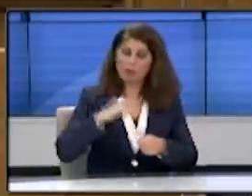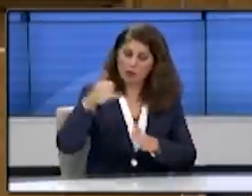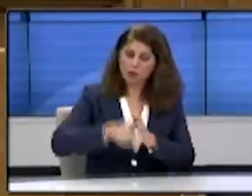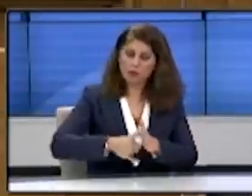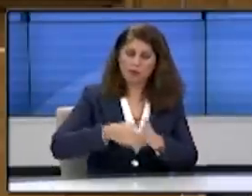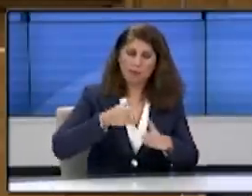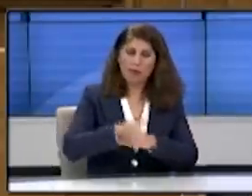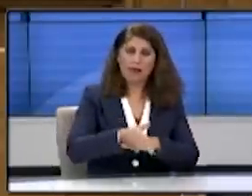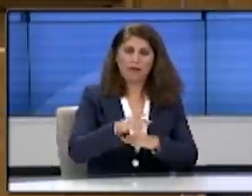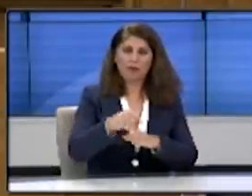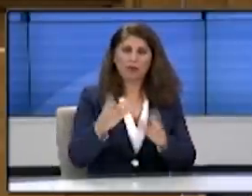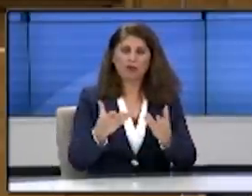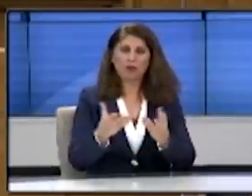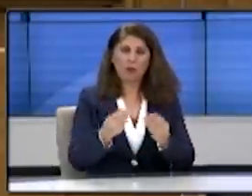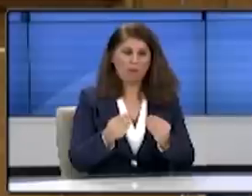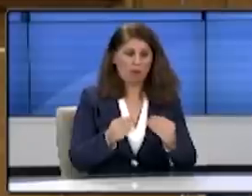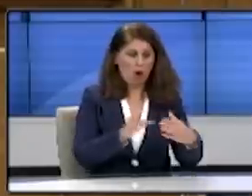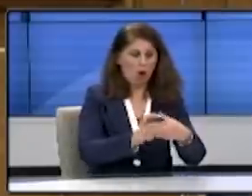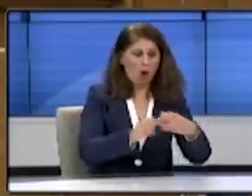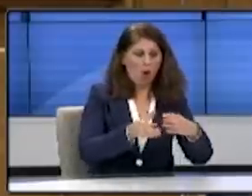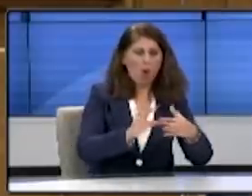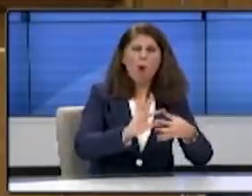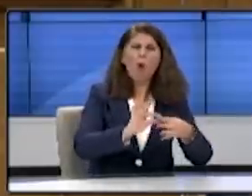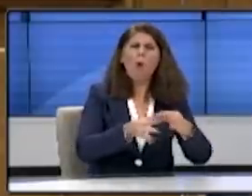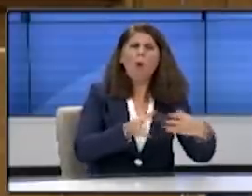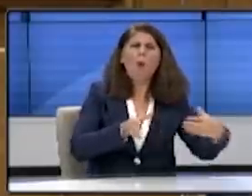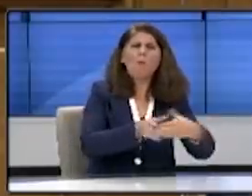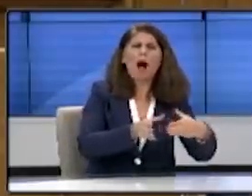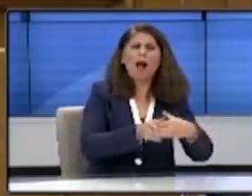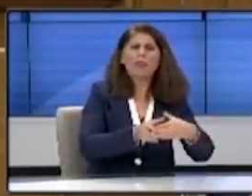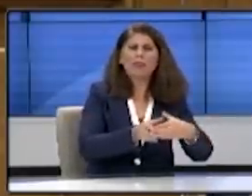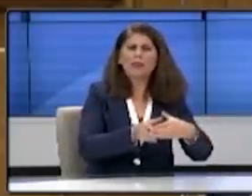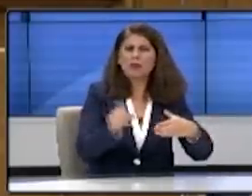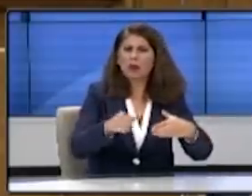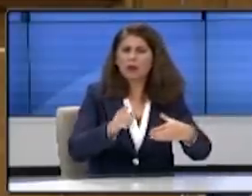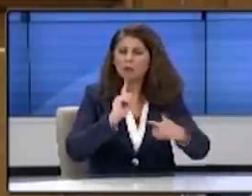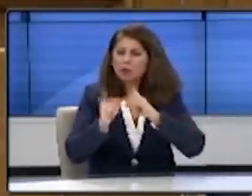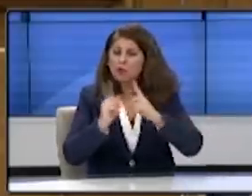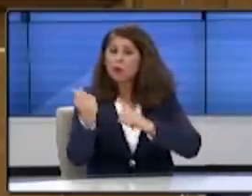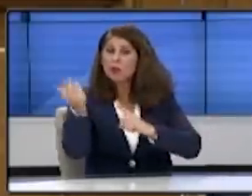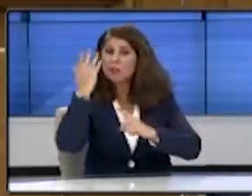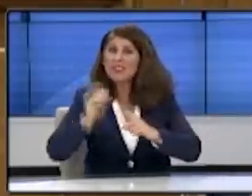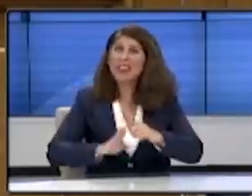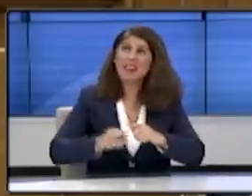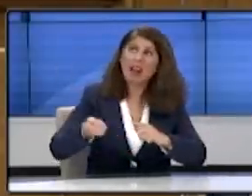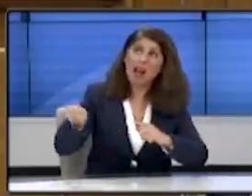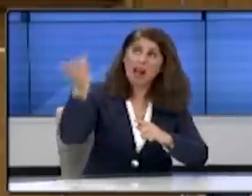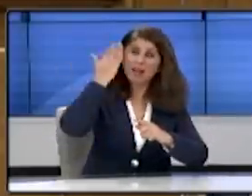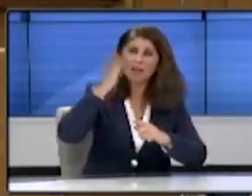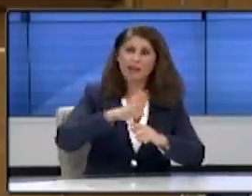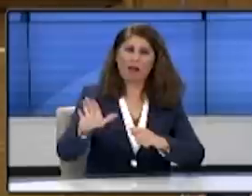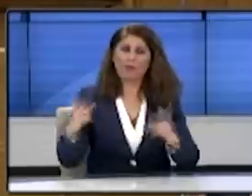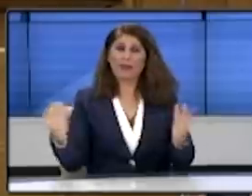παρέμβαση κατά των διαφόρων καρτέλ. Όλα τα υπόλοιπα είναι κουβέντα να γίνεται. Είναι